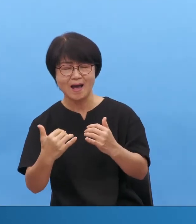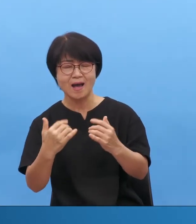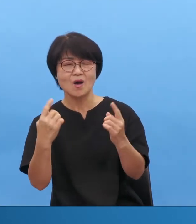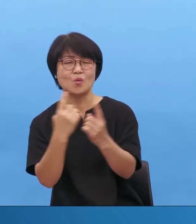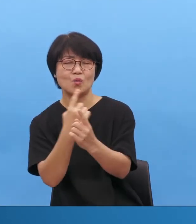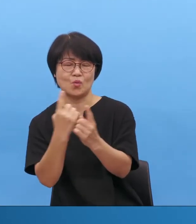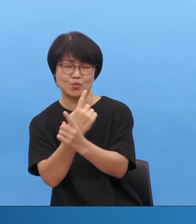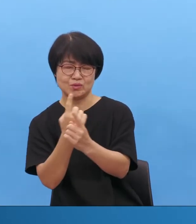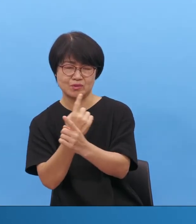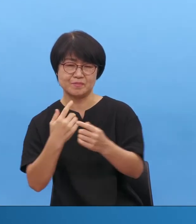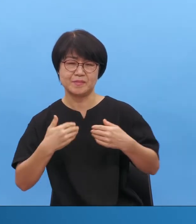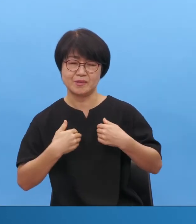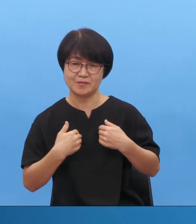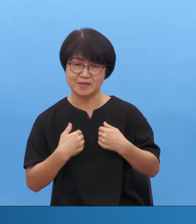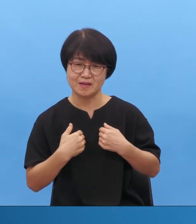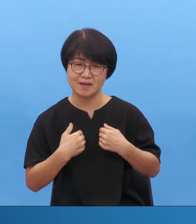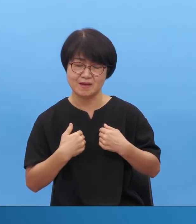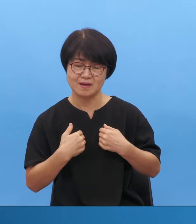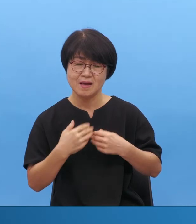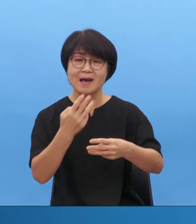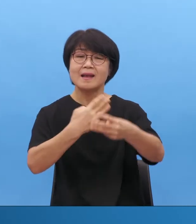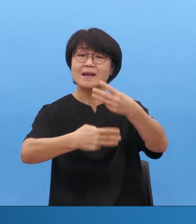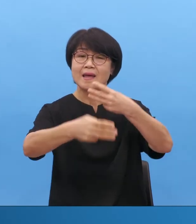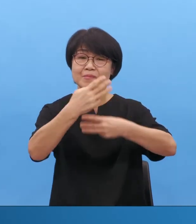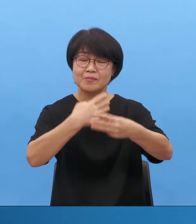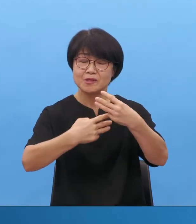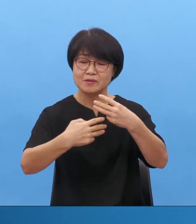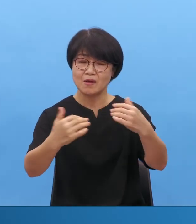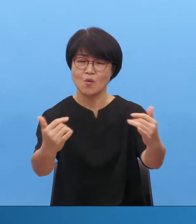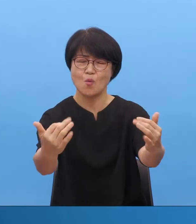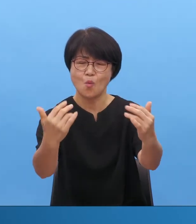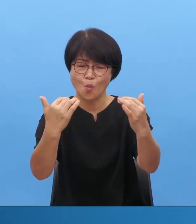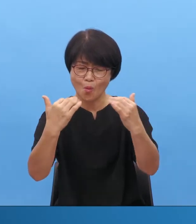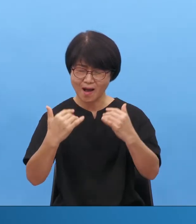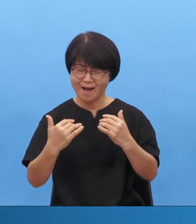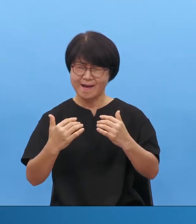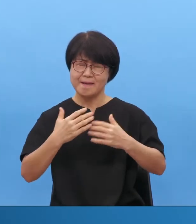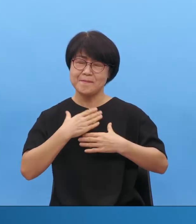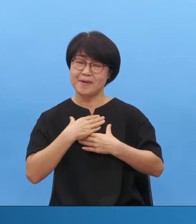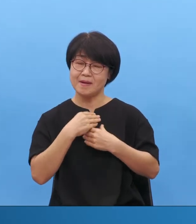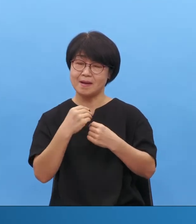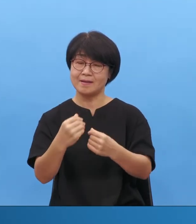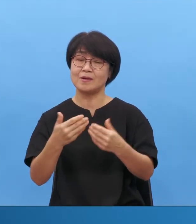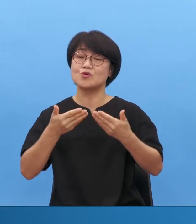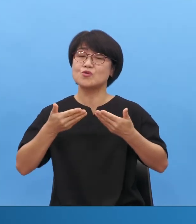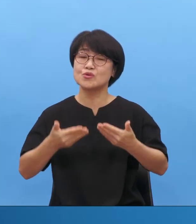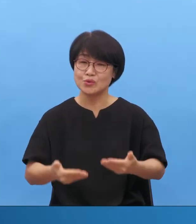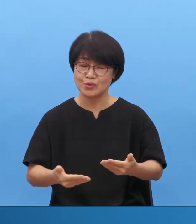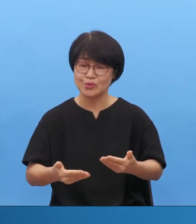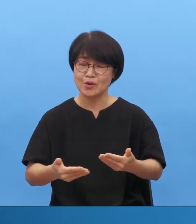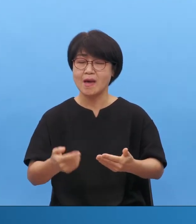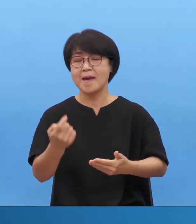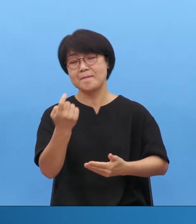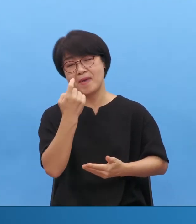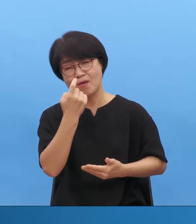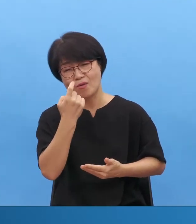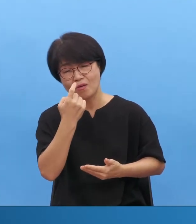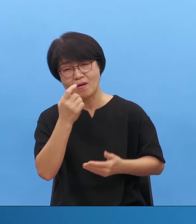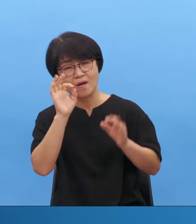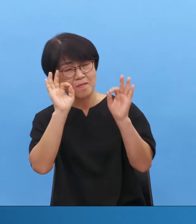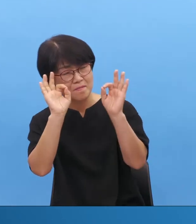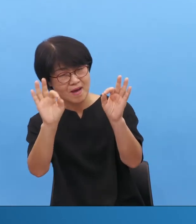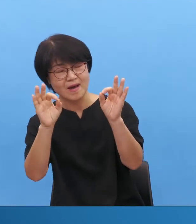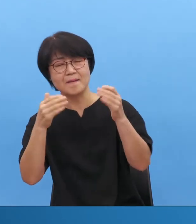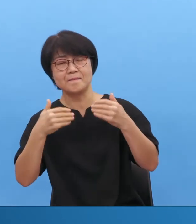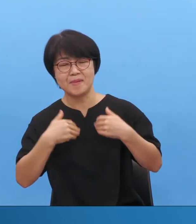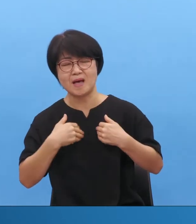렘넌트들이 와서 편안하게 쉴 수 있고 볼 수 있고 배울 수 있도록. A place where the remnants can come and really relax and really have peace and also